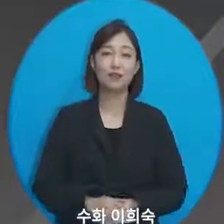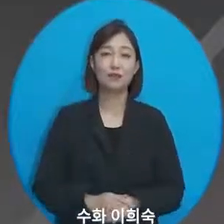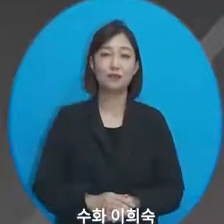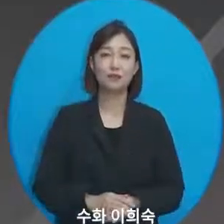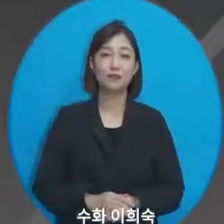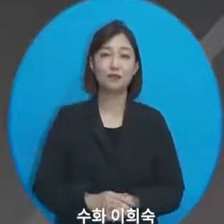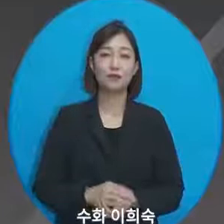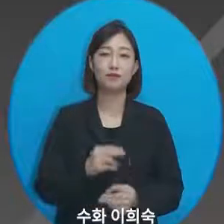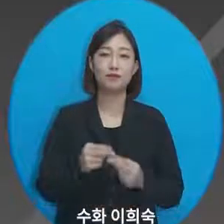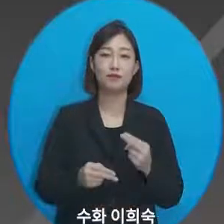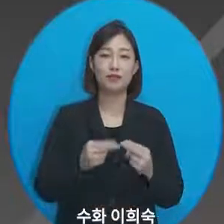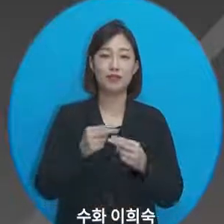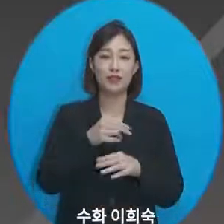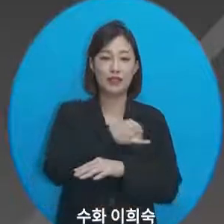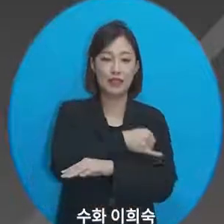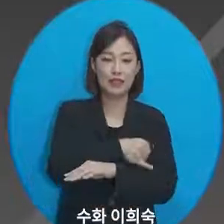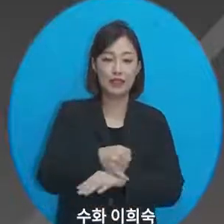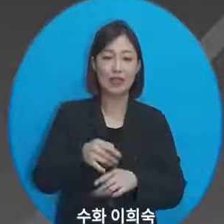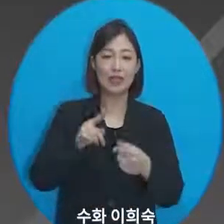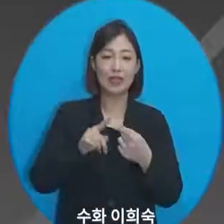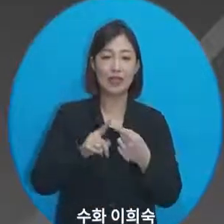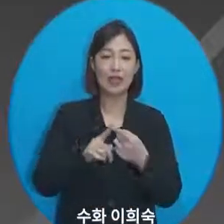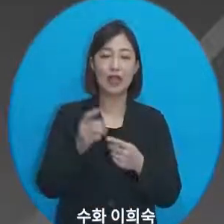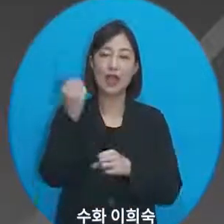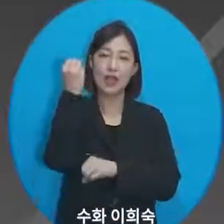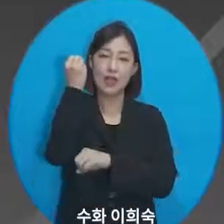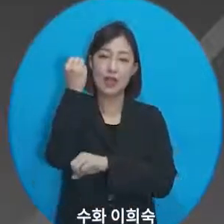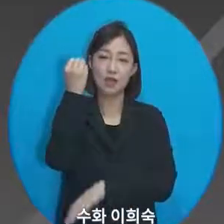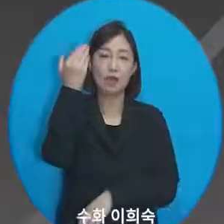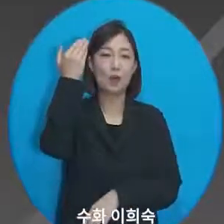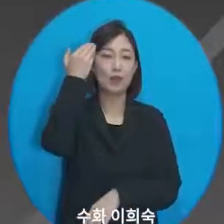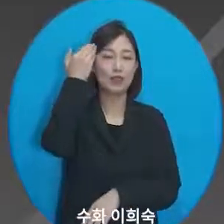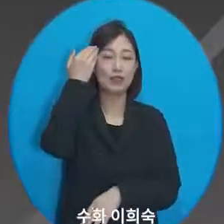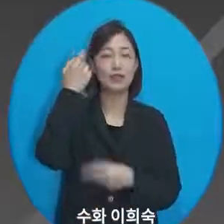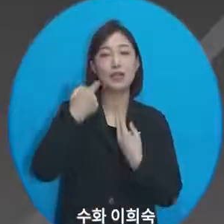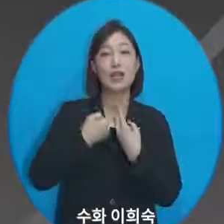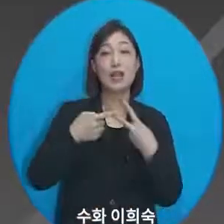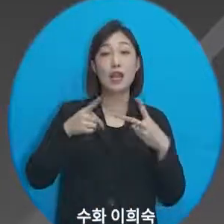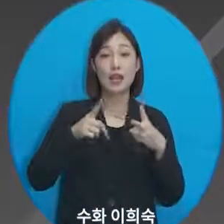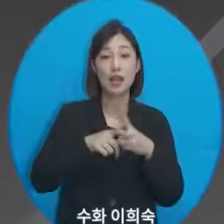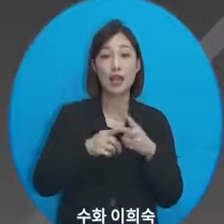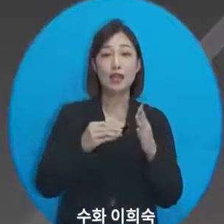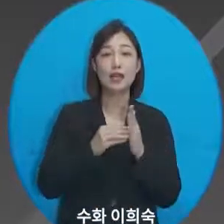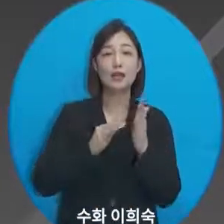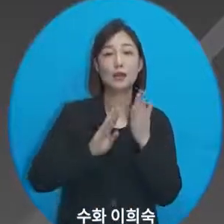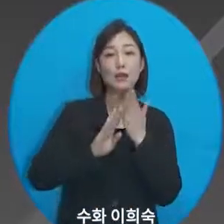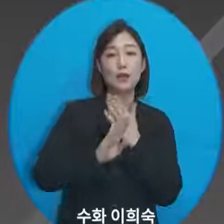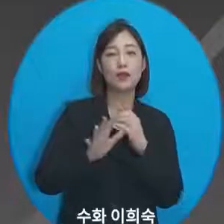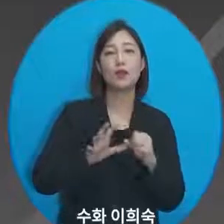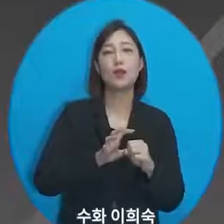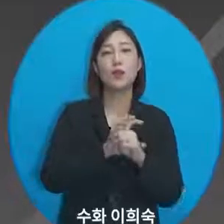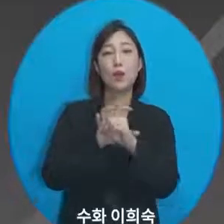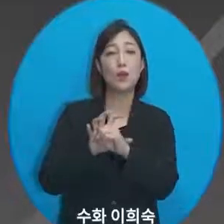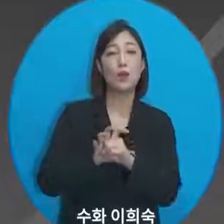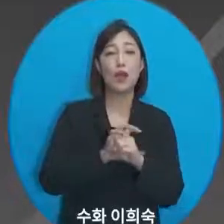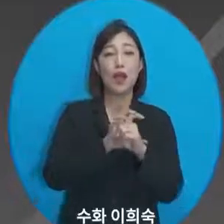디자인의 개념적 이해를 우리가 좀 더 정확히 이해한다면 코로나19 상황에서도